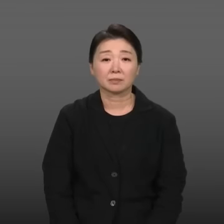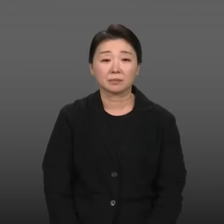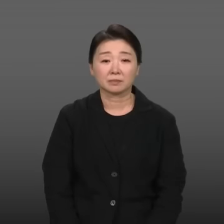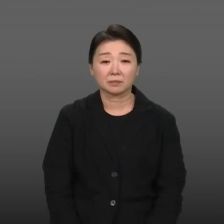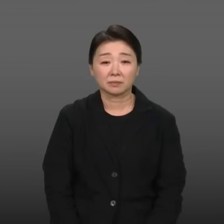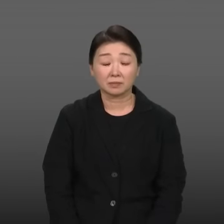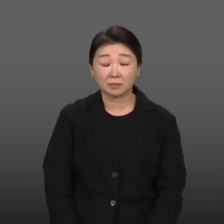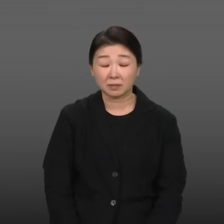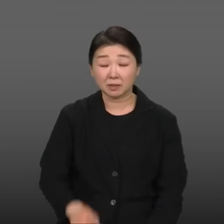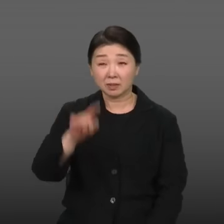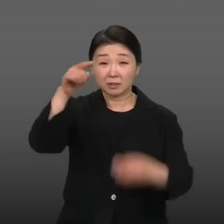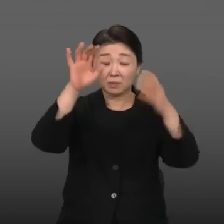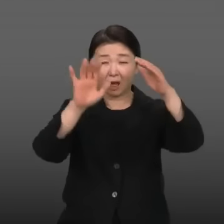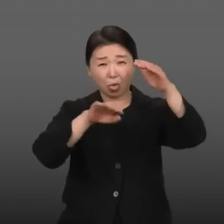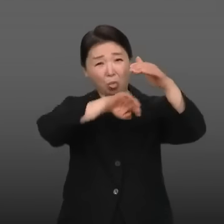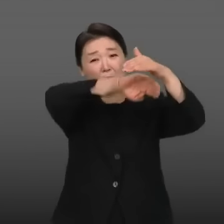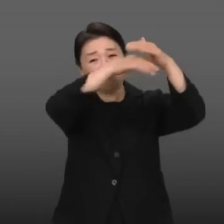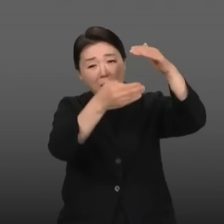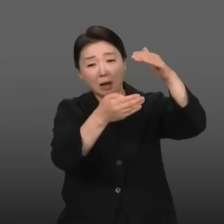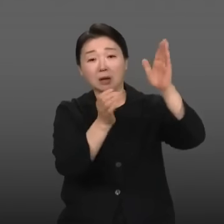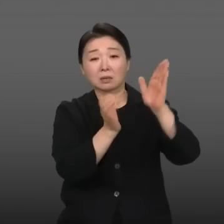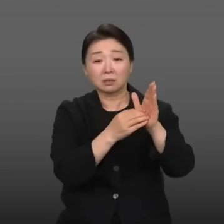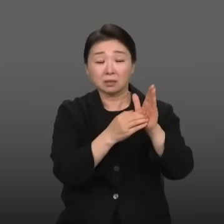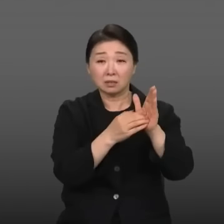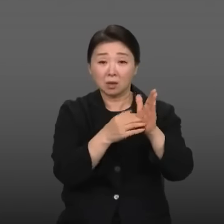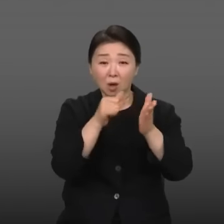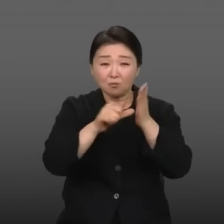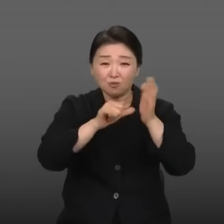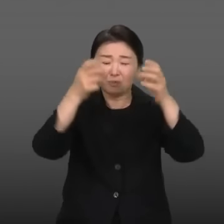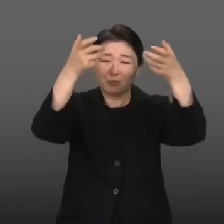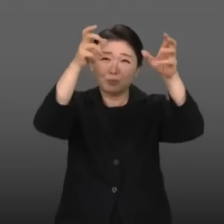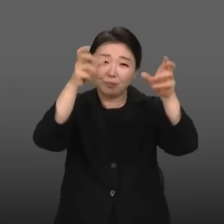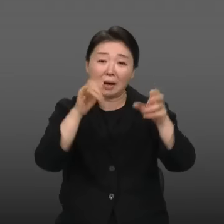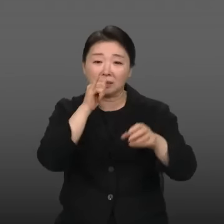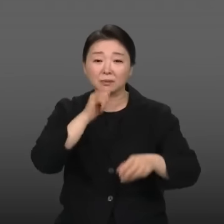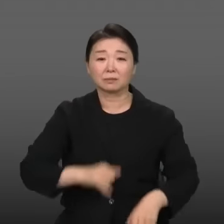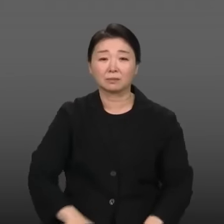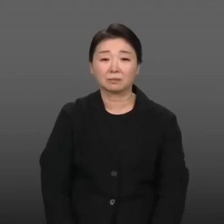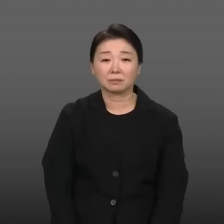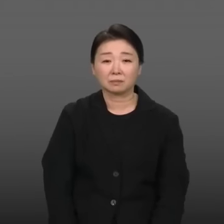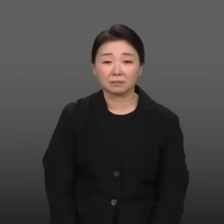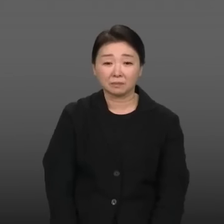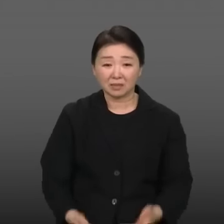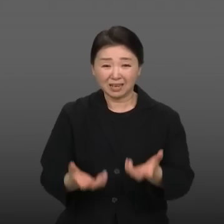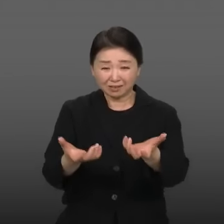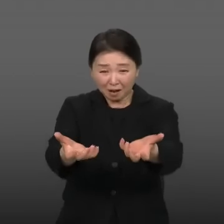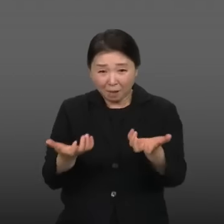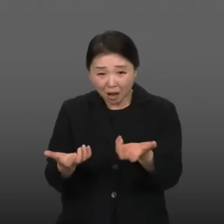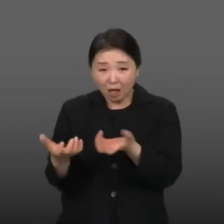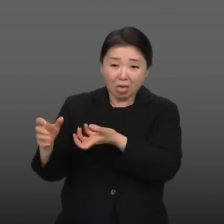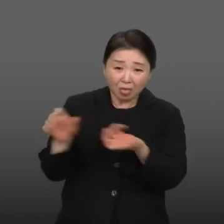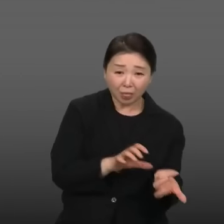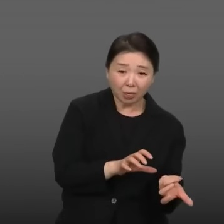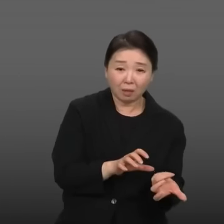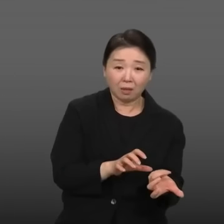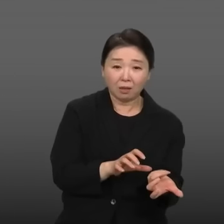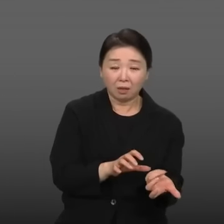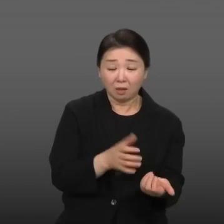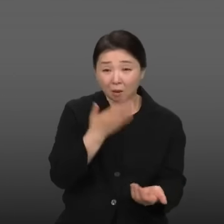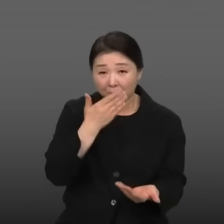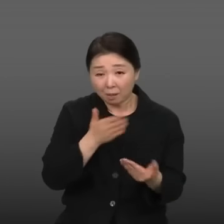머리 위 짐칸이 움푹 패여 있고 비행기 부품이 대롱대롱 매달려 있습니다. 서랍이 통째로 끌려나오면서